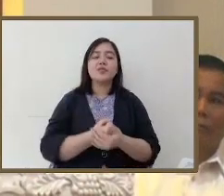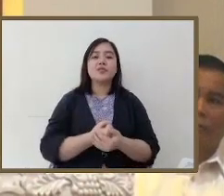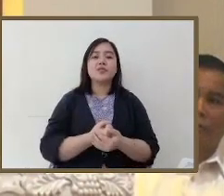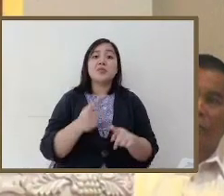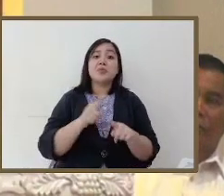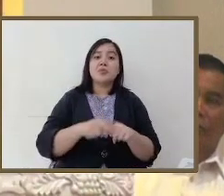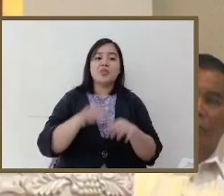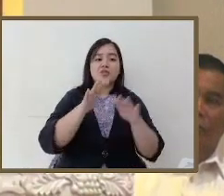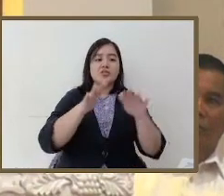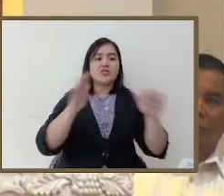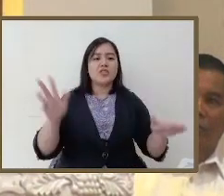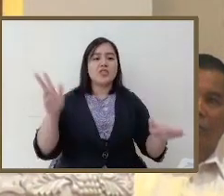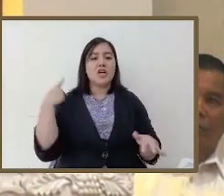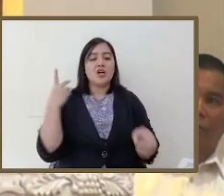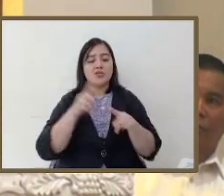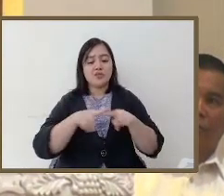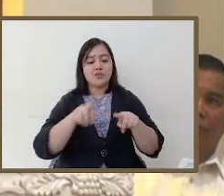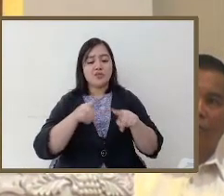mo.